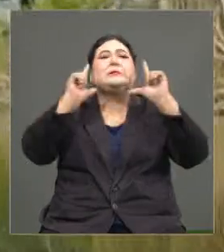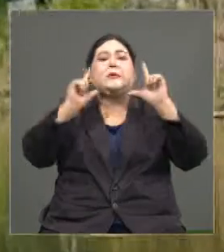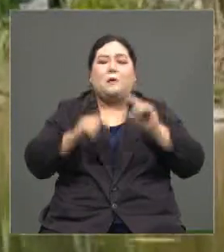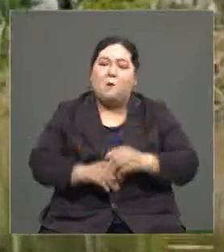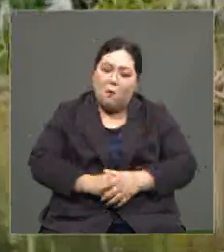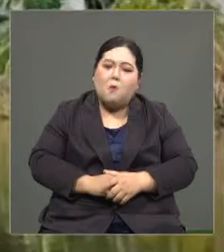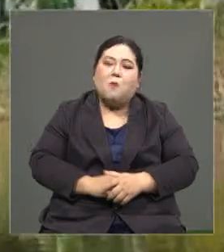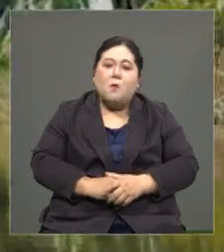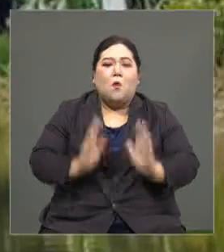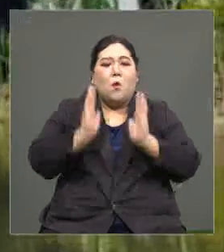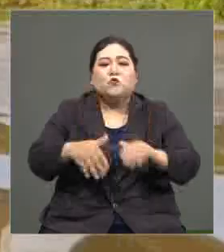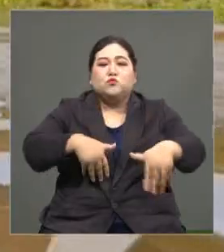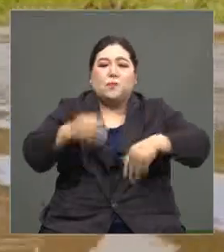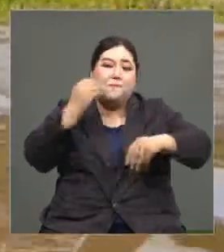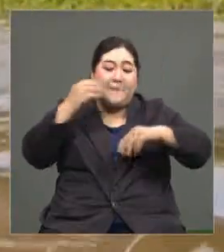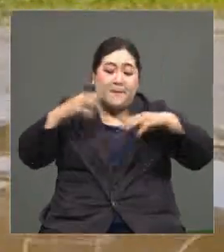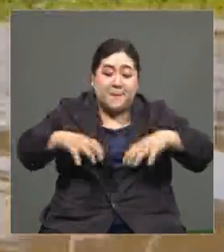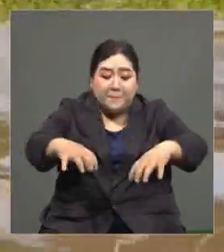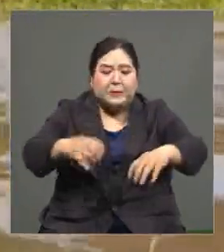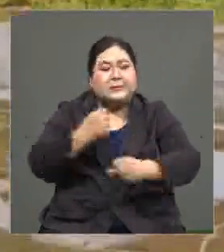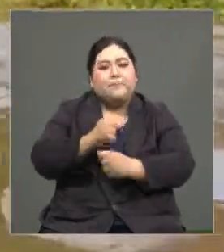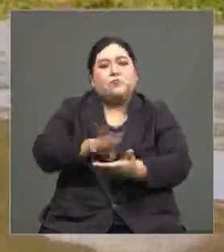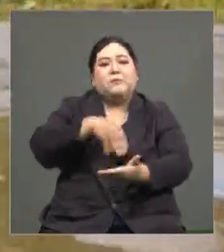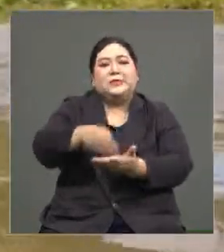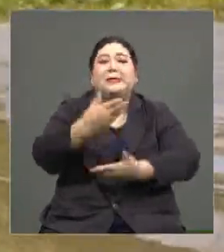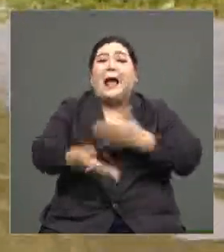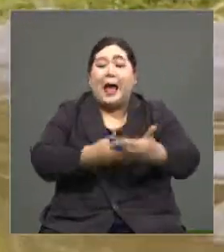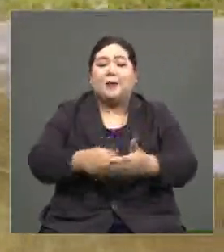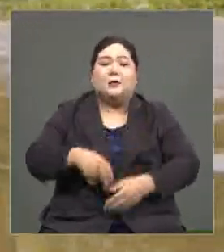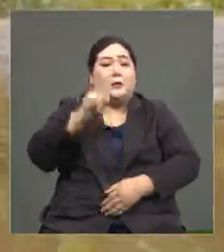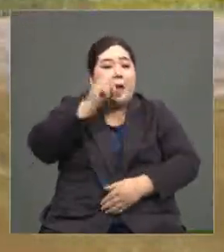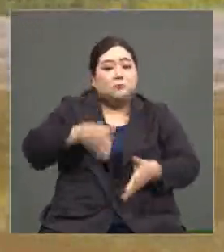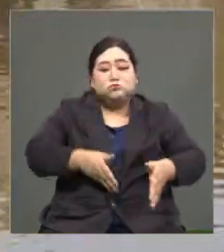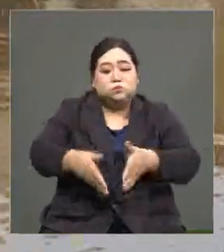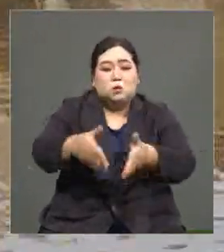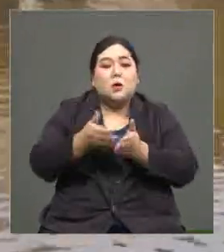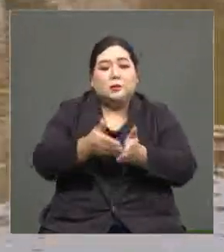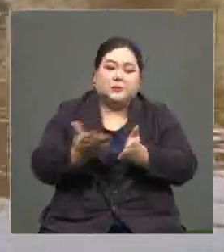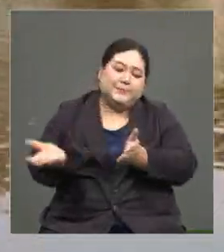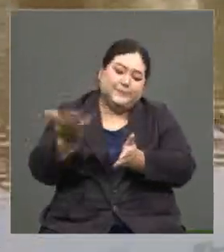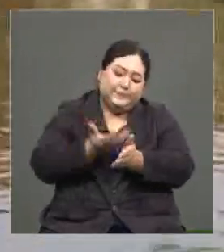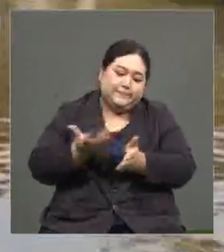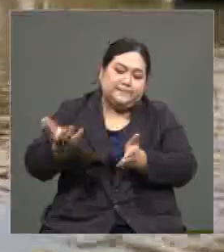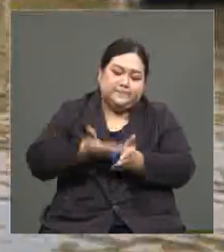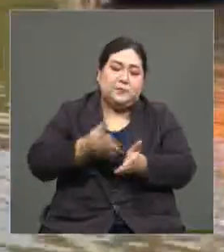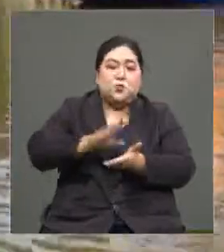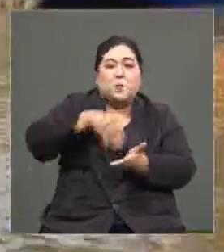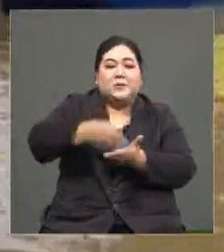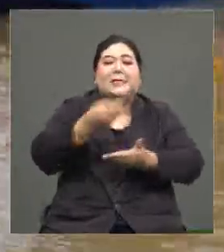พัฒนาอาชีพทำขนมจีนและใช้คลองนี้ในการขนส่งขนมจีนไปยังพื้นที่ต่างๆโดยคลองขนมจีนยังเป็นสัญลักษณ์